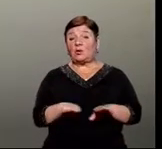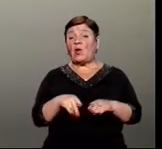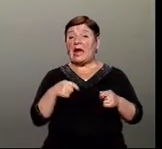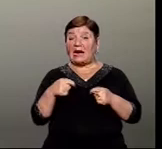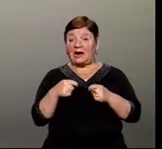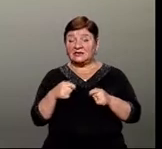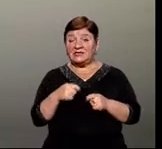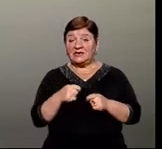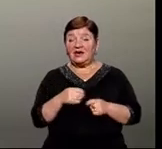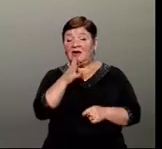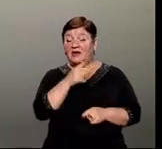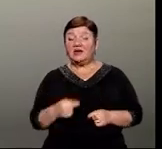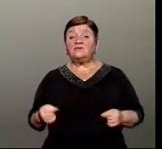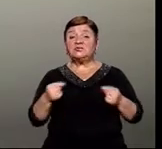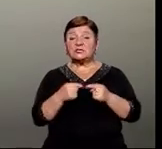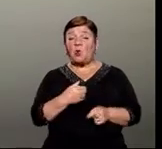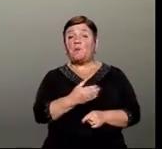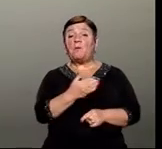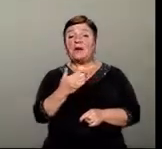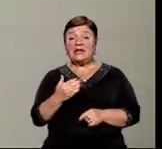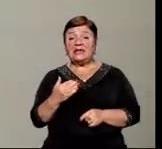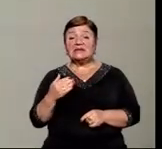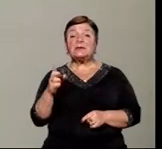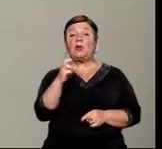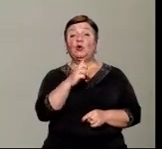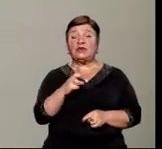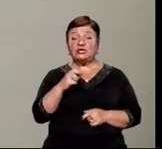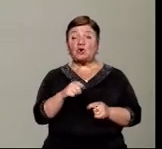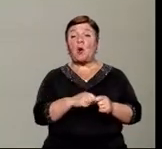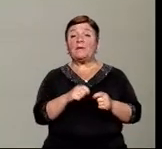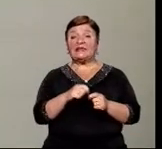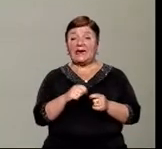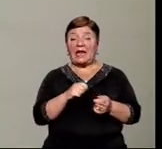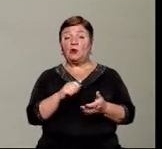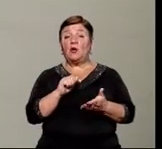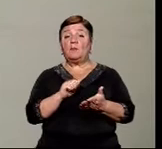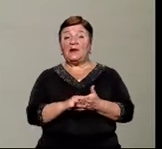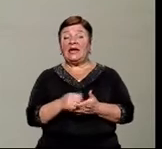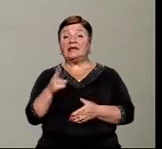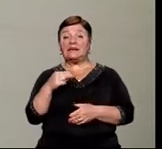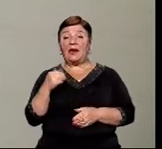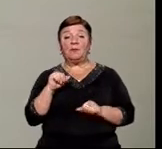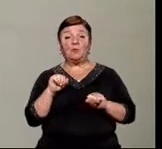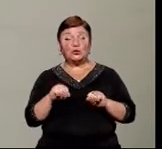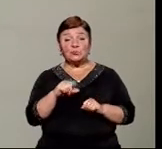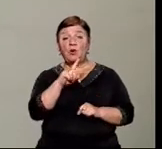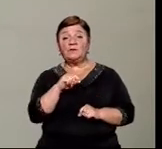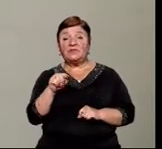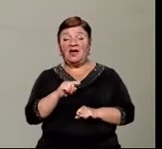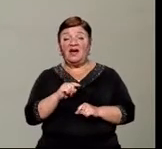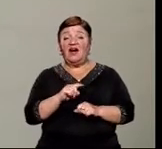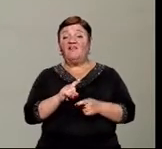в режимі реального часу. Тобто ми із біологічного матеріалу, котрий є визначений, де ми можемо ідентифікувати